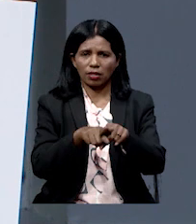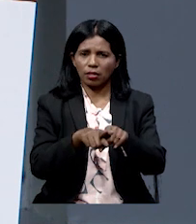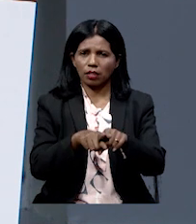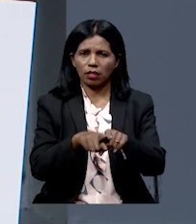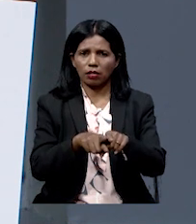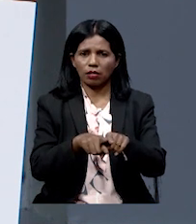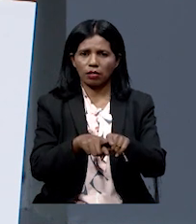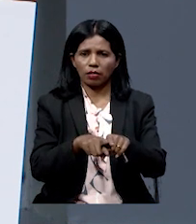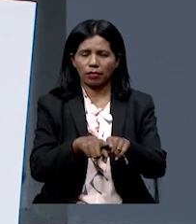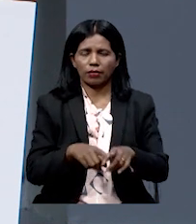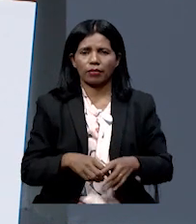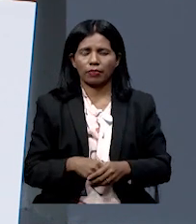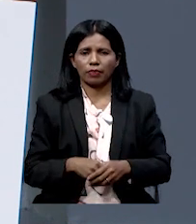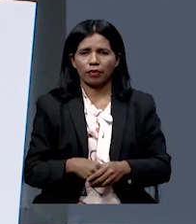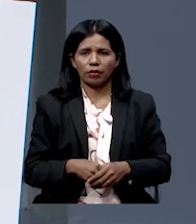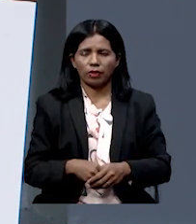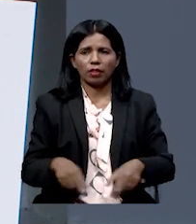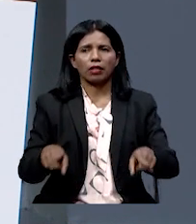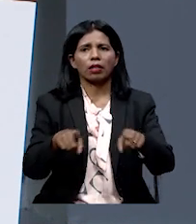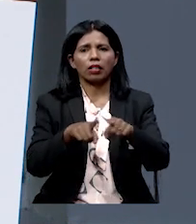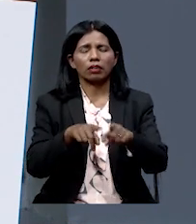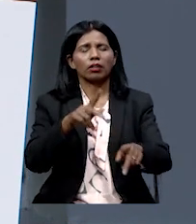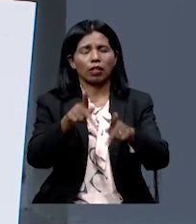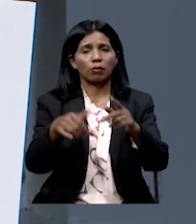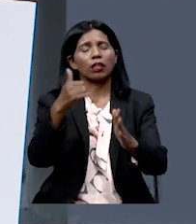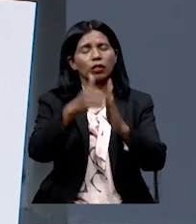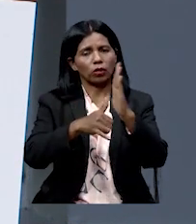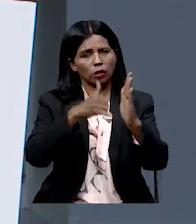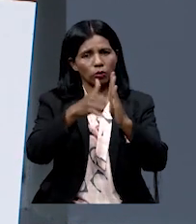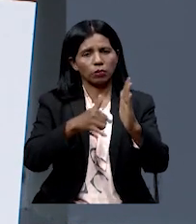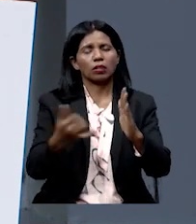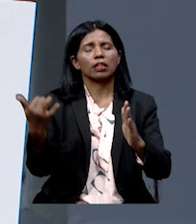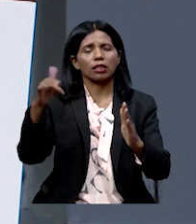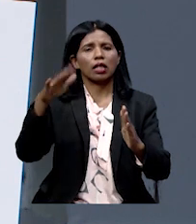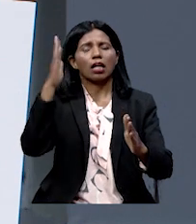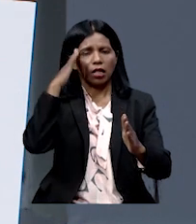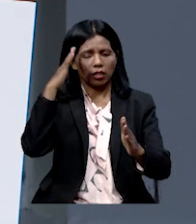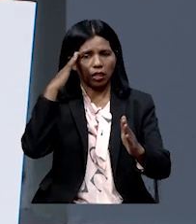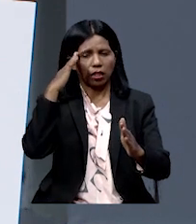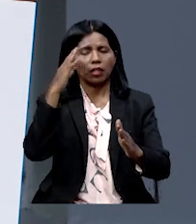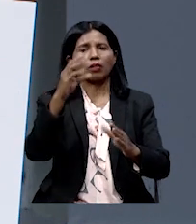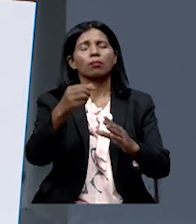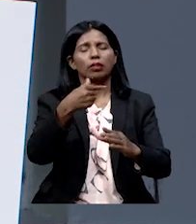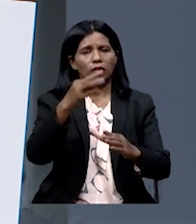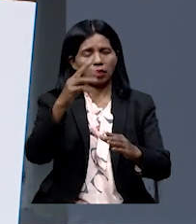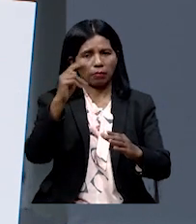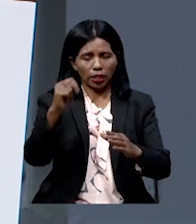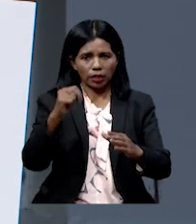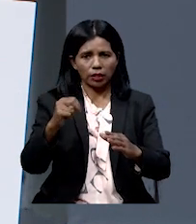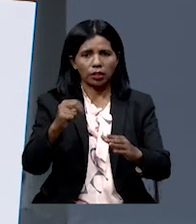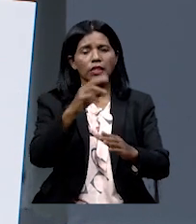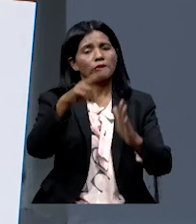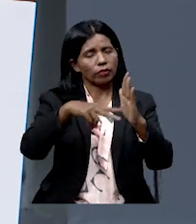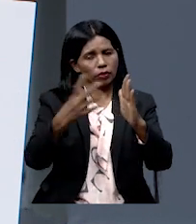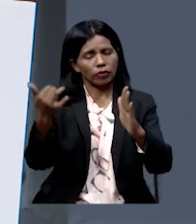sang parte ida husi reconhecimento YouTube ba kanal sira ke atinji